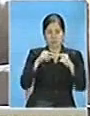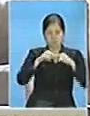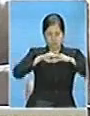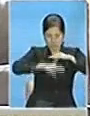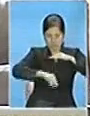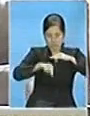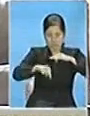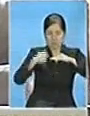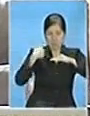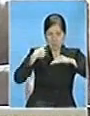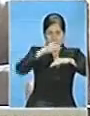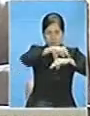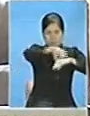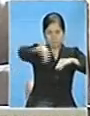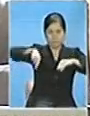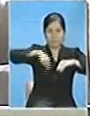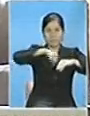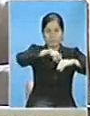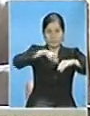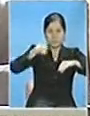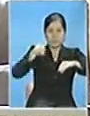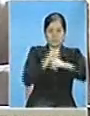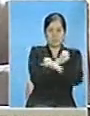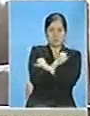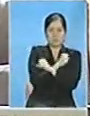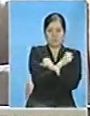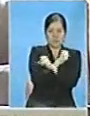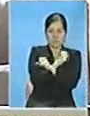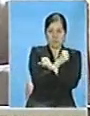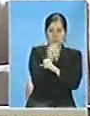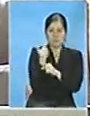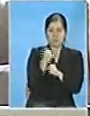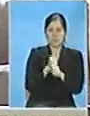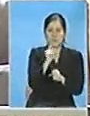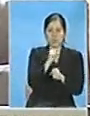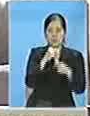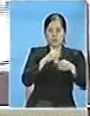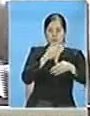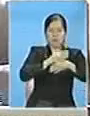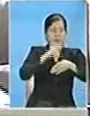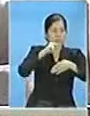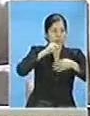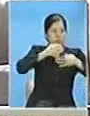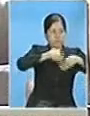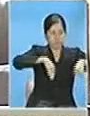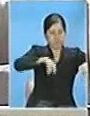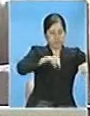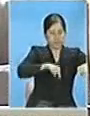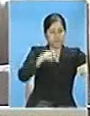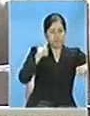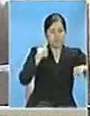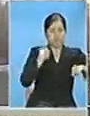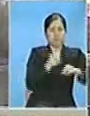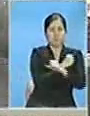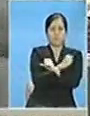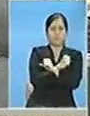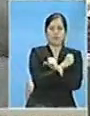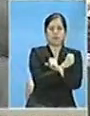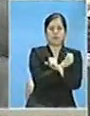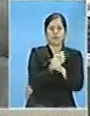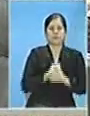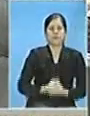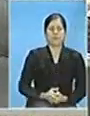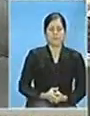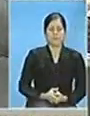ล้อมนะครับปรับปรุงไว้ให้น้ำท่วมโดยวิธีการสร้างคันแล้วก็ปั๊มน้ำออกไปนะครับอ้าวนะฮะ